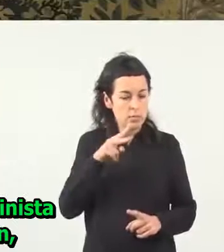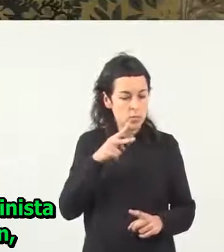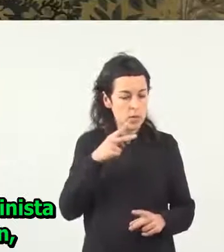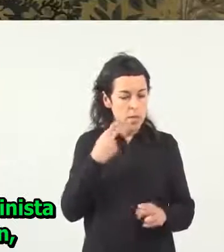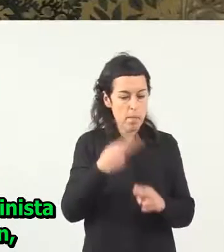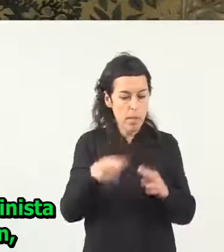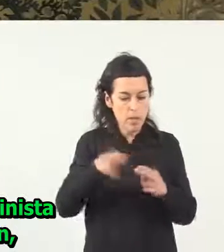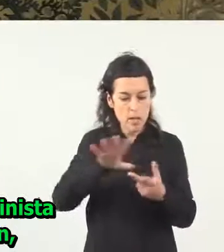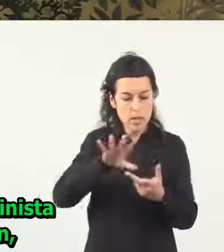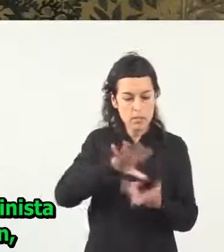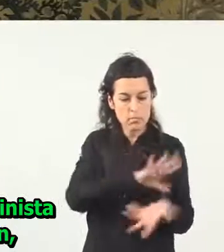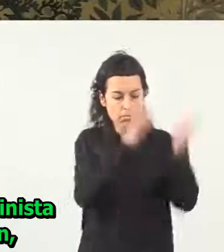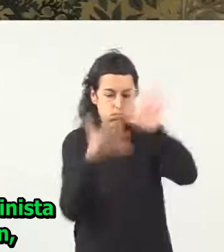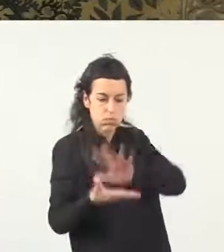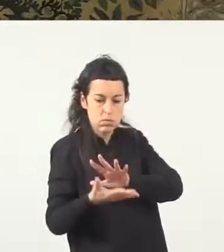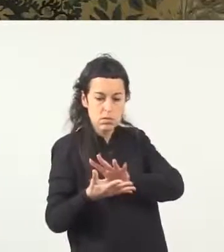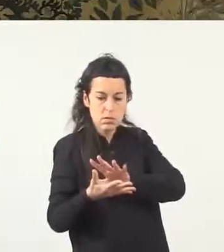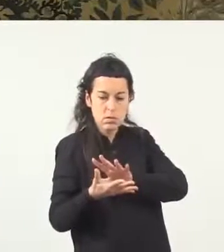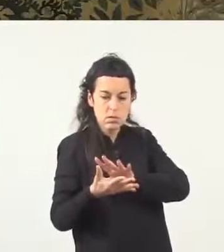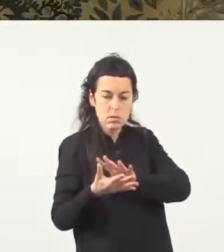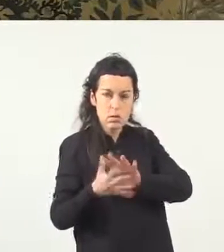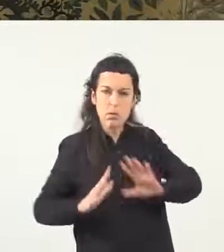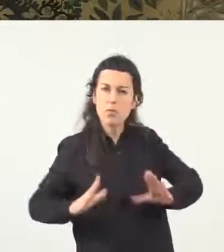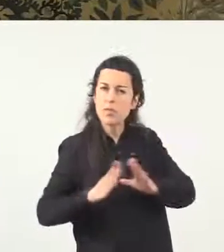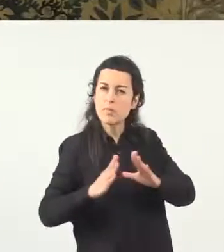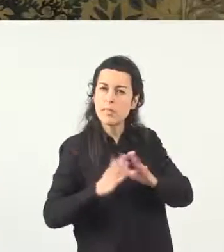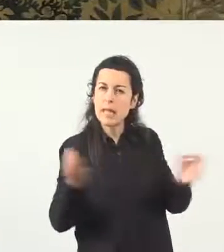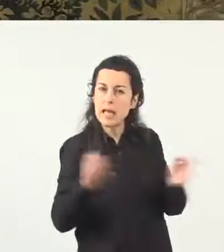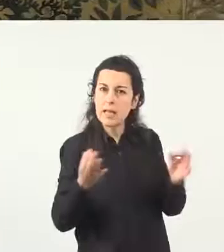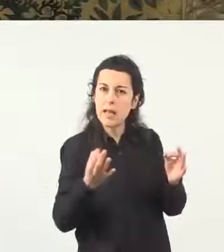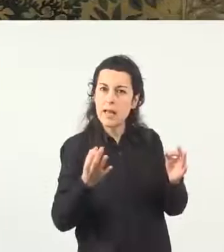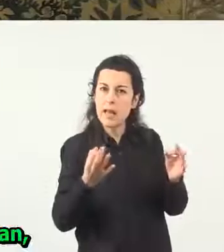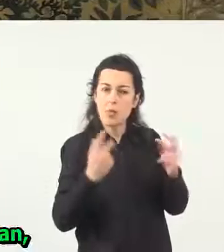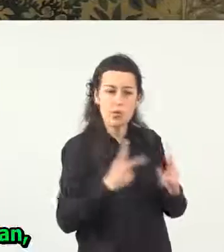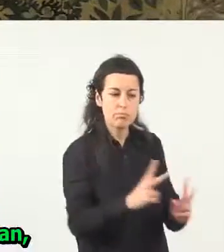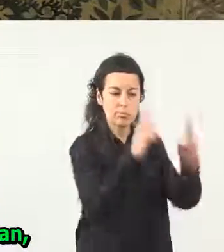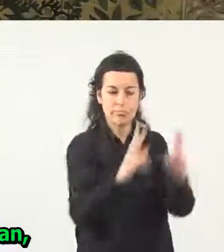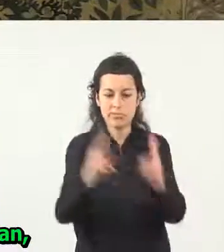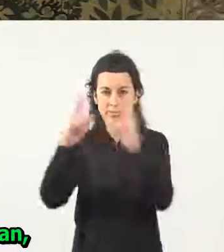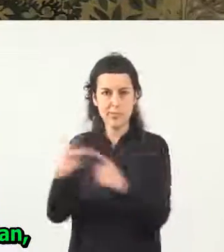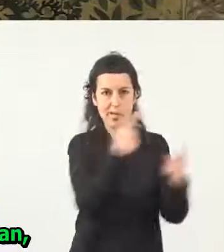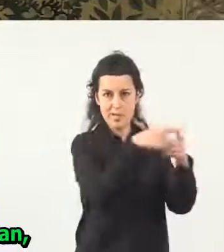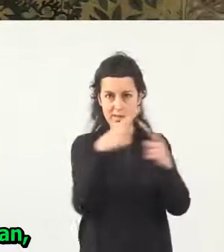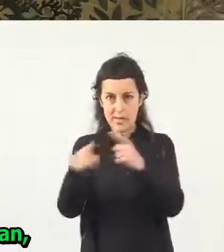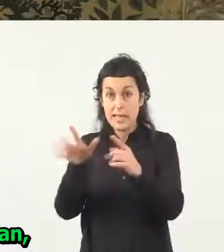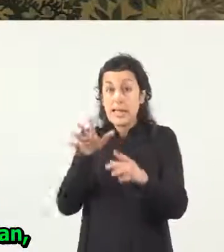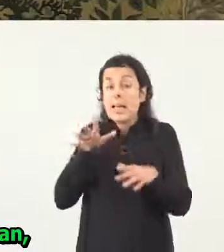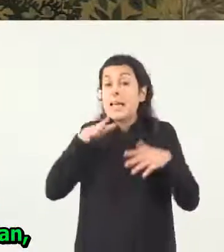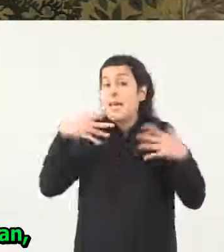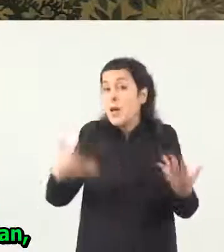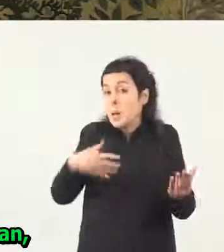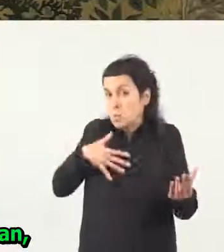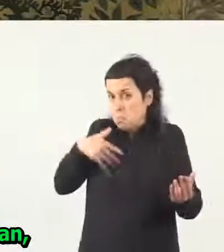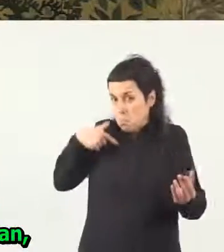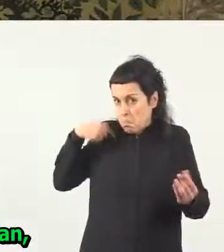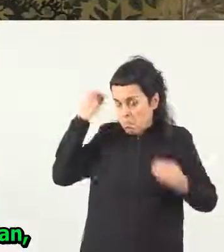politika eraldatzaile bat zer den, baditu nivel asko. Eta gaur egun iruditzen zait niri,